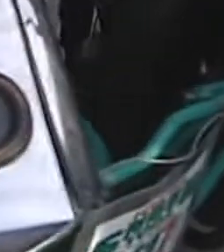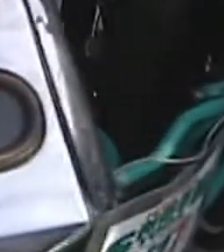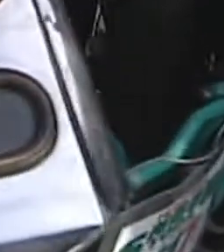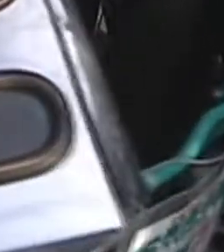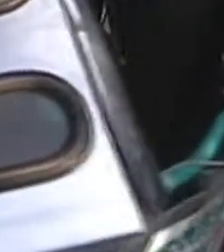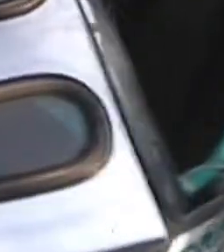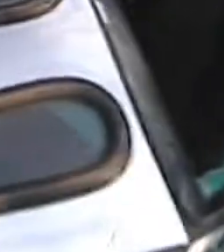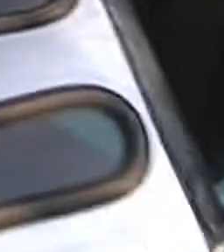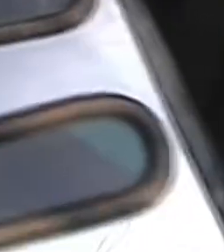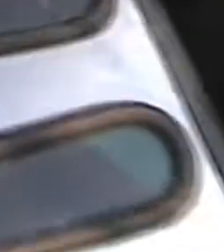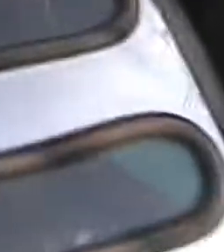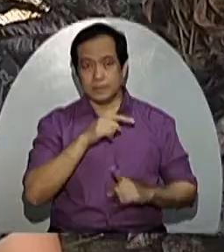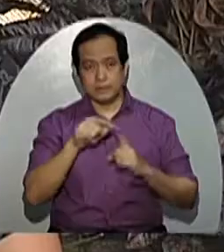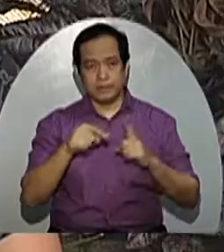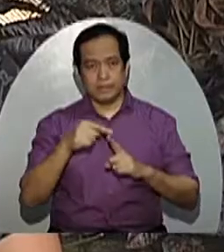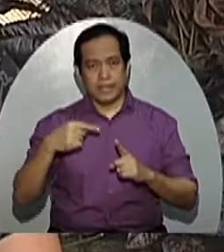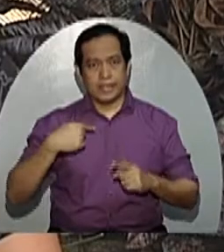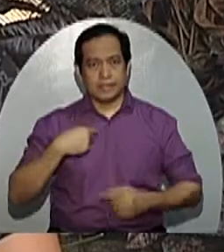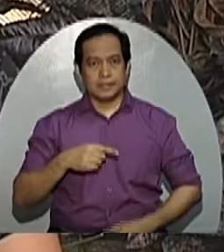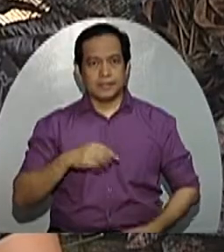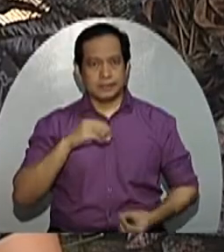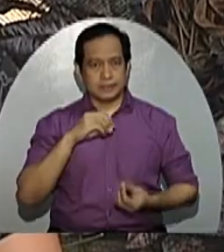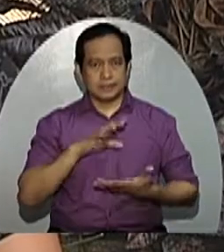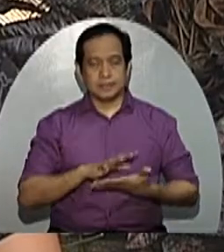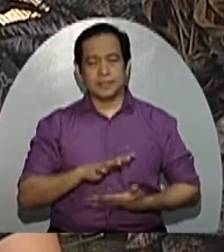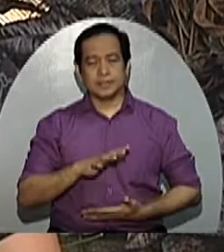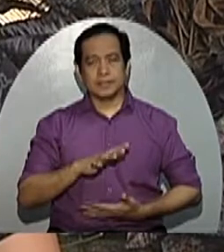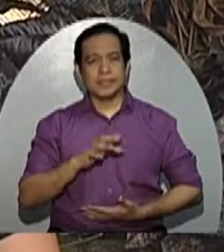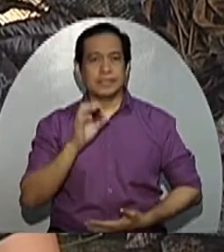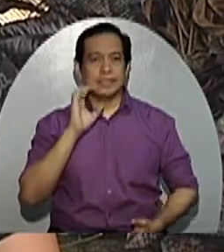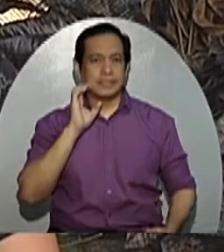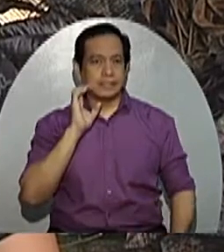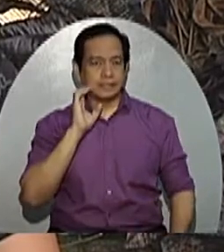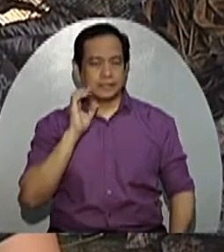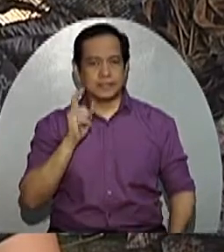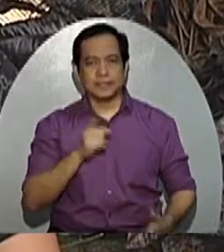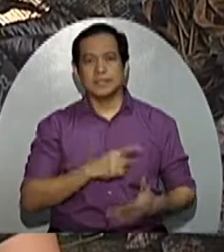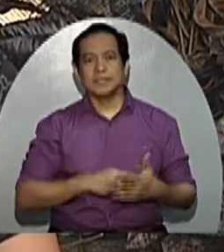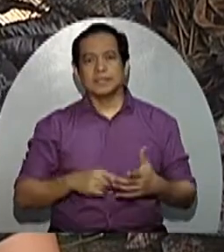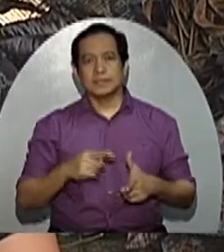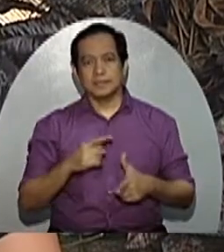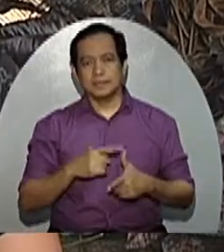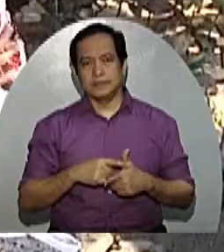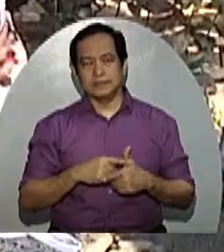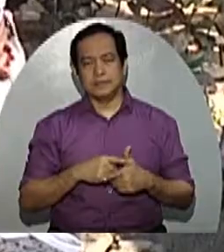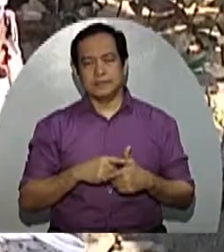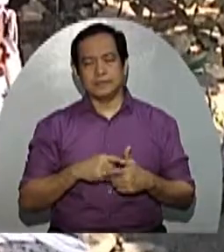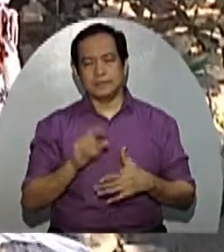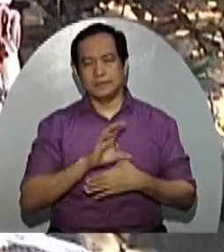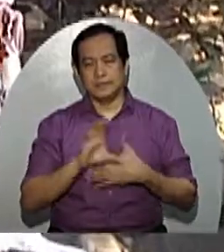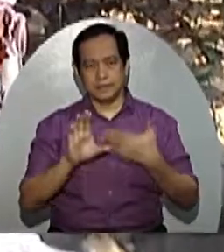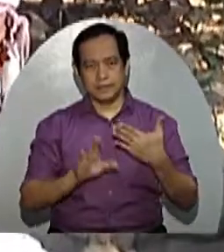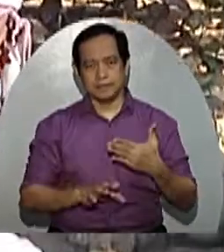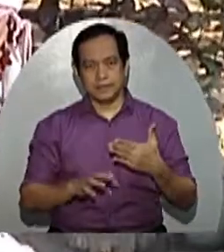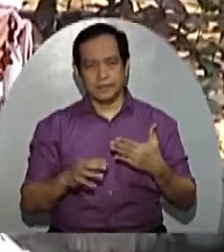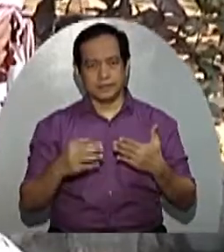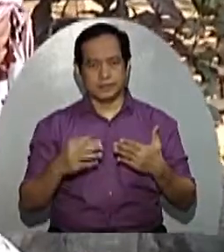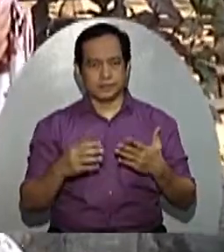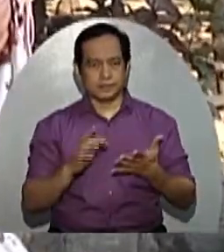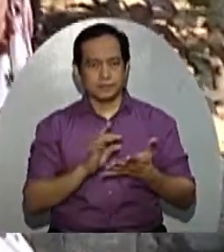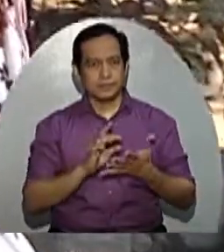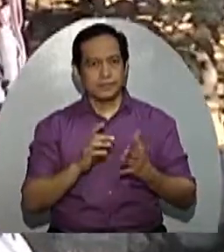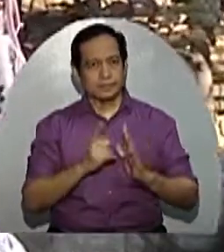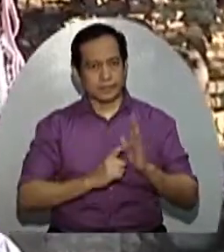Jenilyn, noong pinagbubuntis ko po ang aking anak na si Crislyn Beth Shapno Javier, kompleto naman po siya